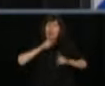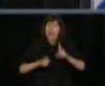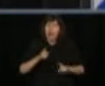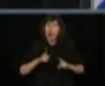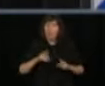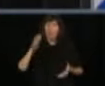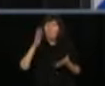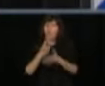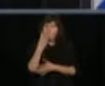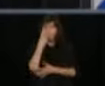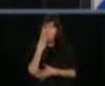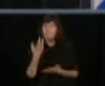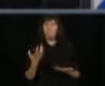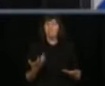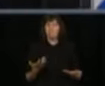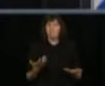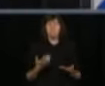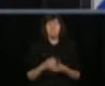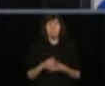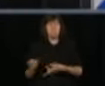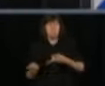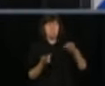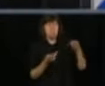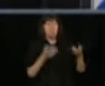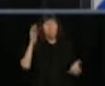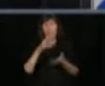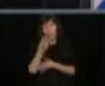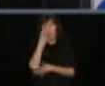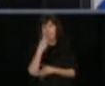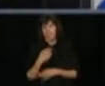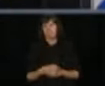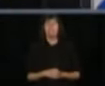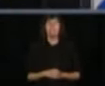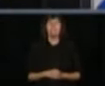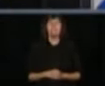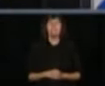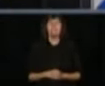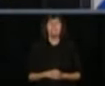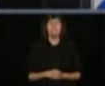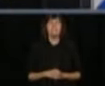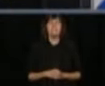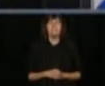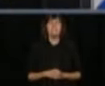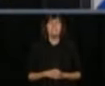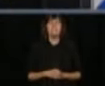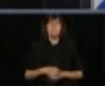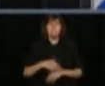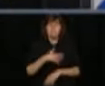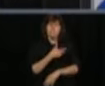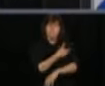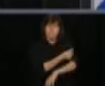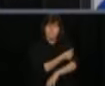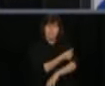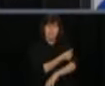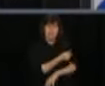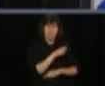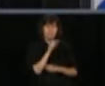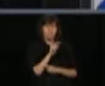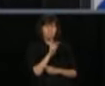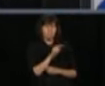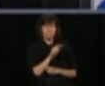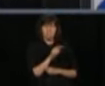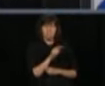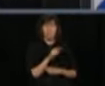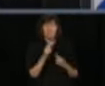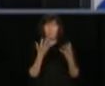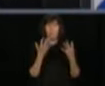une hospitalisation. Donc, je reviens sur la vaccination. On est rendu à